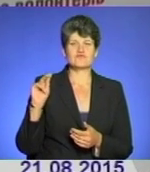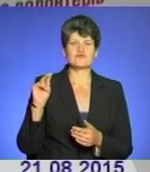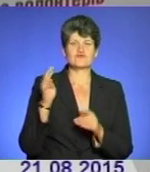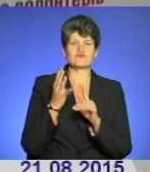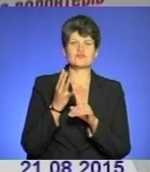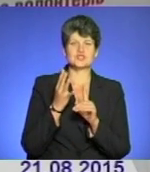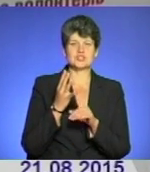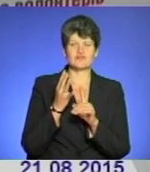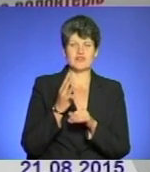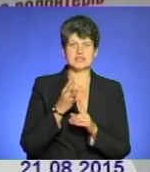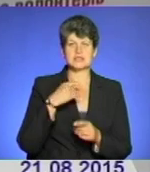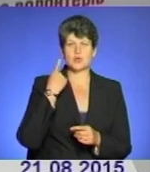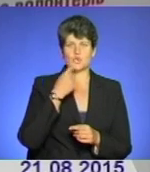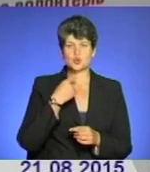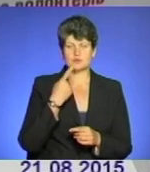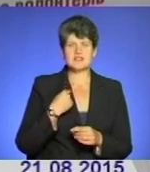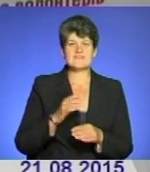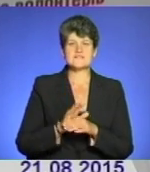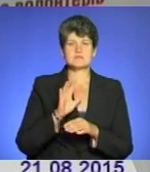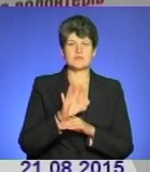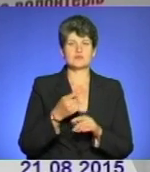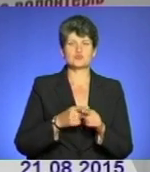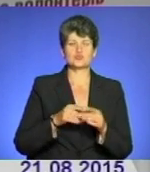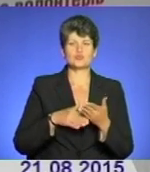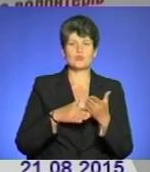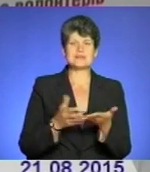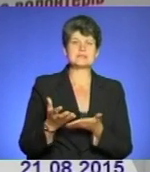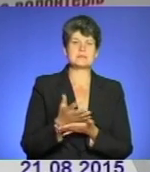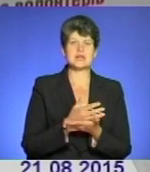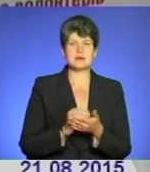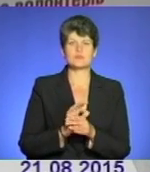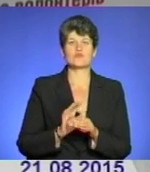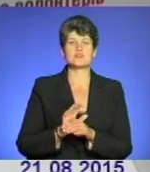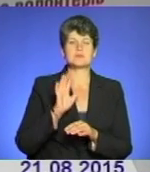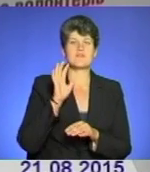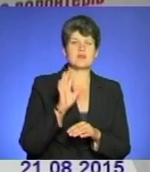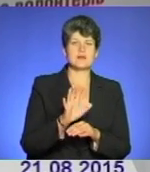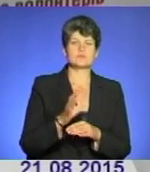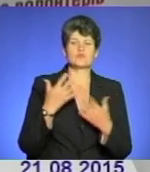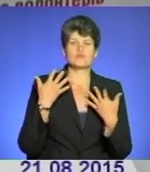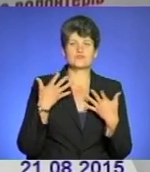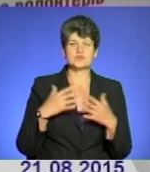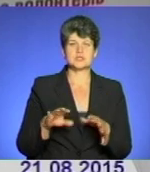четверте особисто відправляю цю допомогу, збираємо і відправляємо цю допомогу вже на